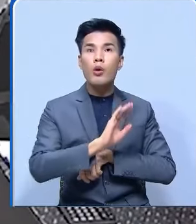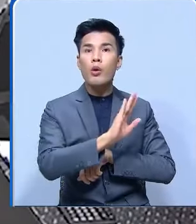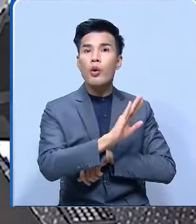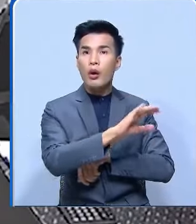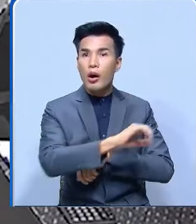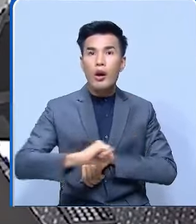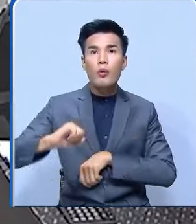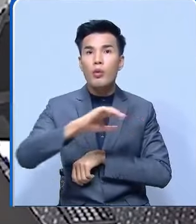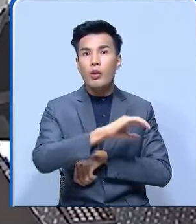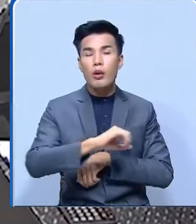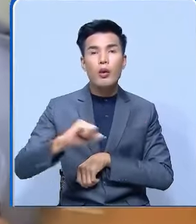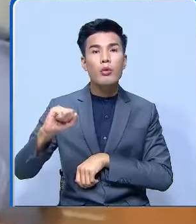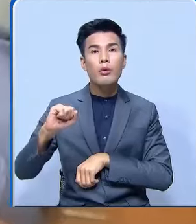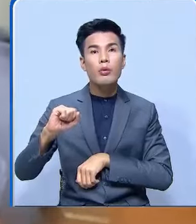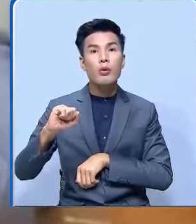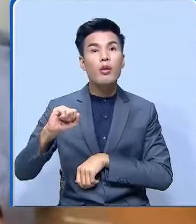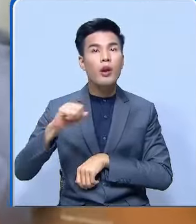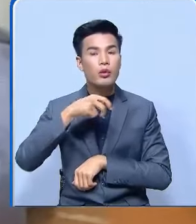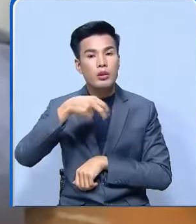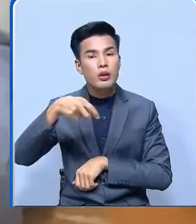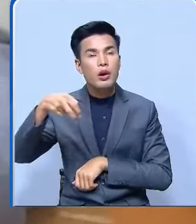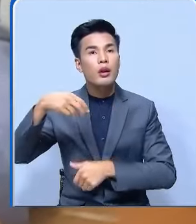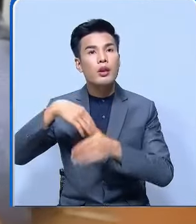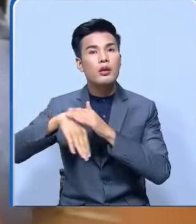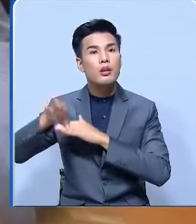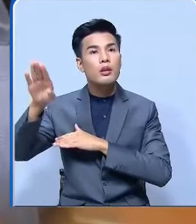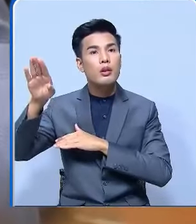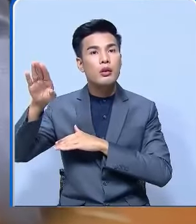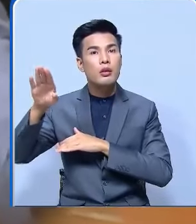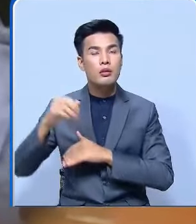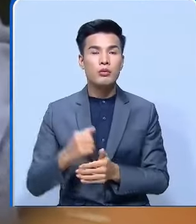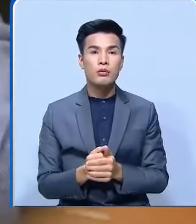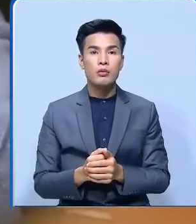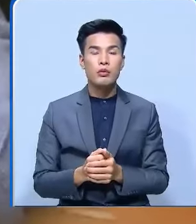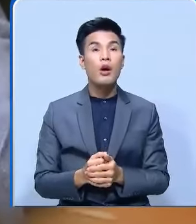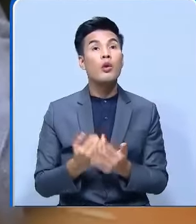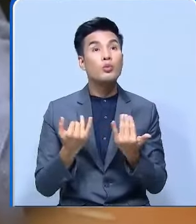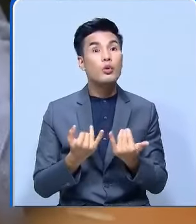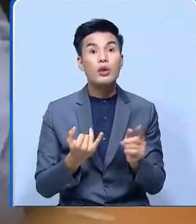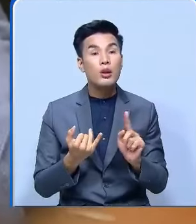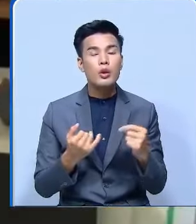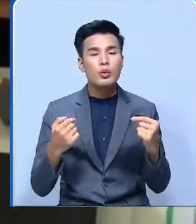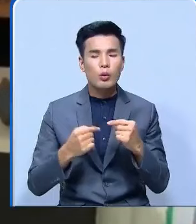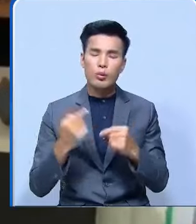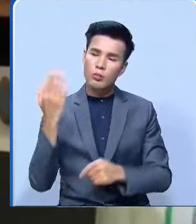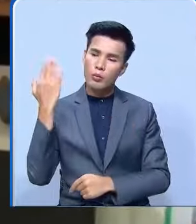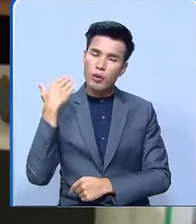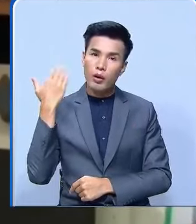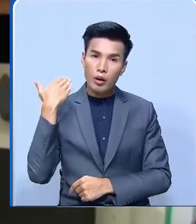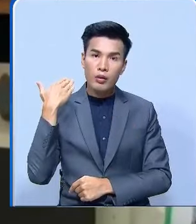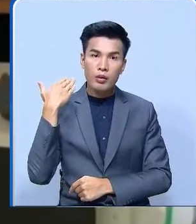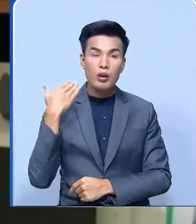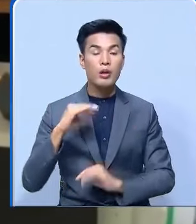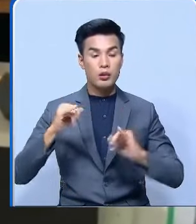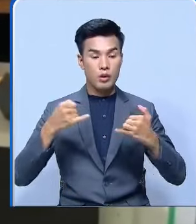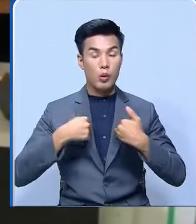ค่ะแล้วก็ออกไปหน้าตาเฉยแบบนี้เลยเหตุการณ์นี้นะคะเกิดขึ้นเมื่อไม่นานนี่เองเจ้าของบริษั